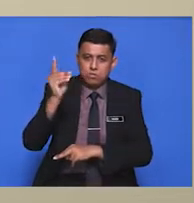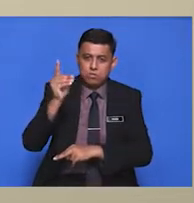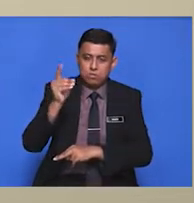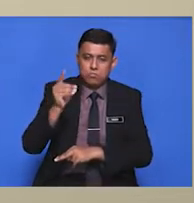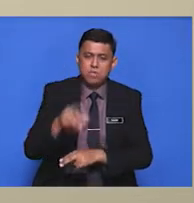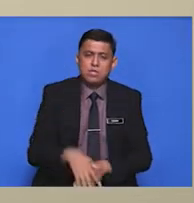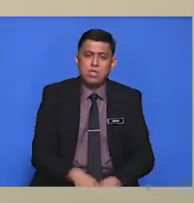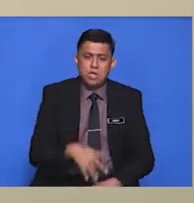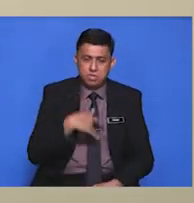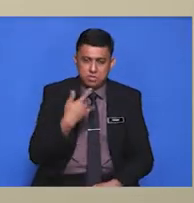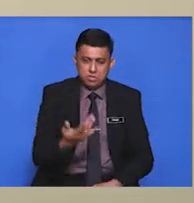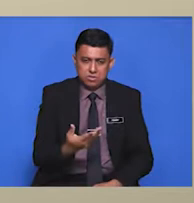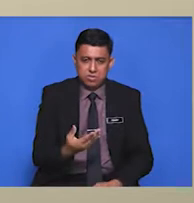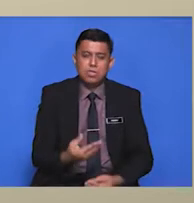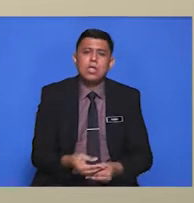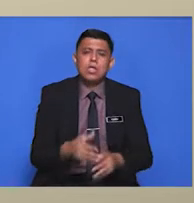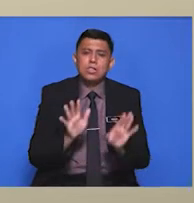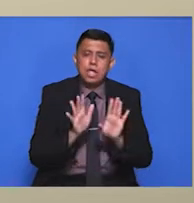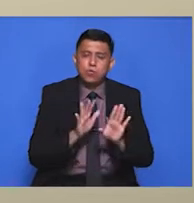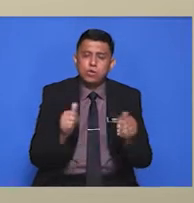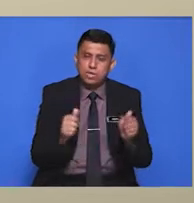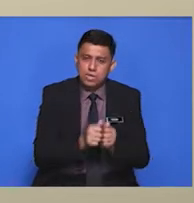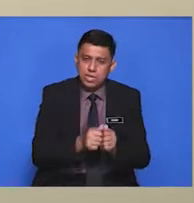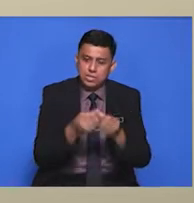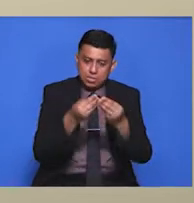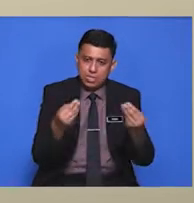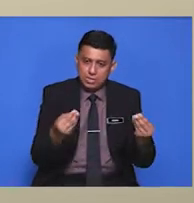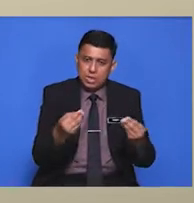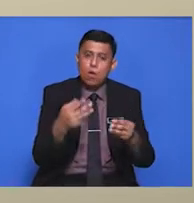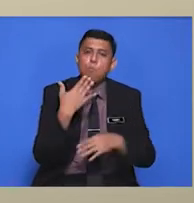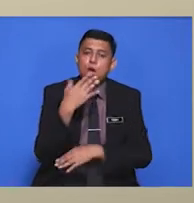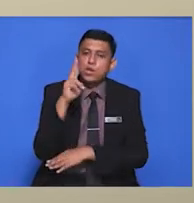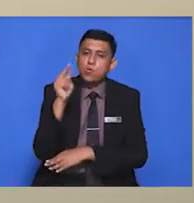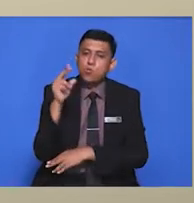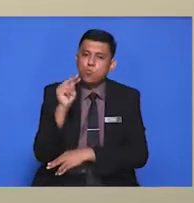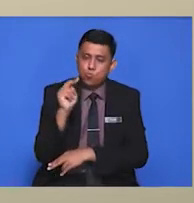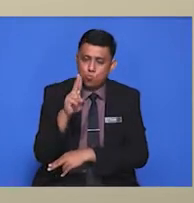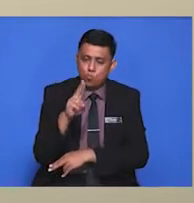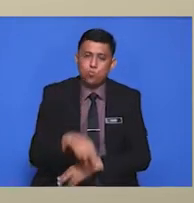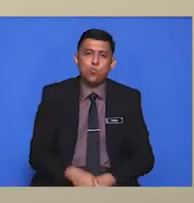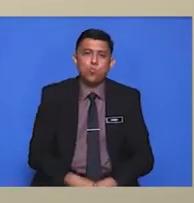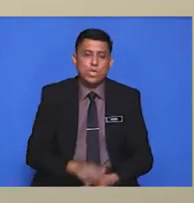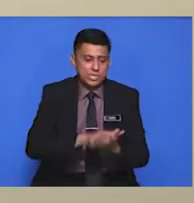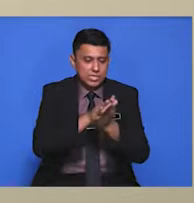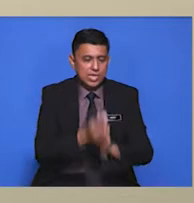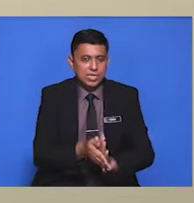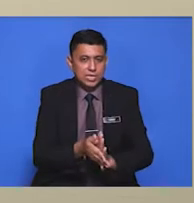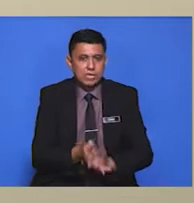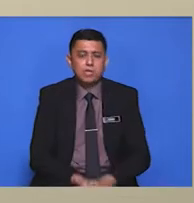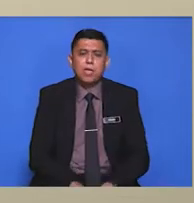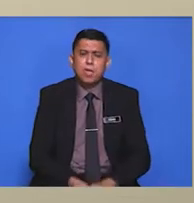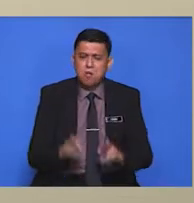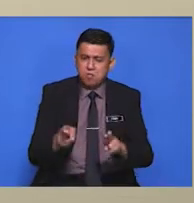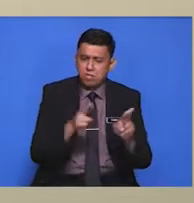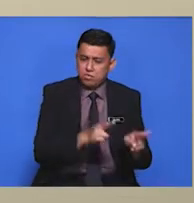kerana takut akan tanah yang berwarna ungu pada tubuh Talia. Justeru, Tuan Binjah telah merancang